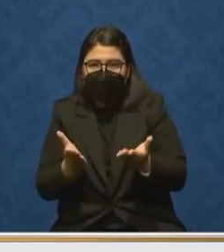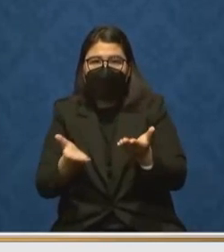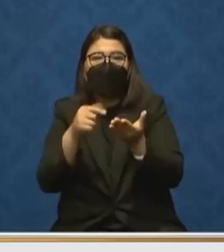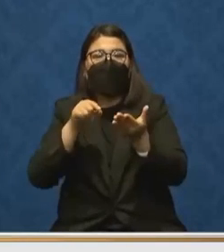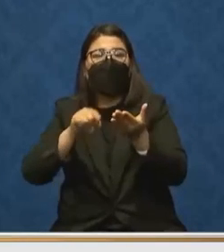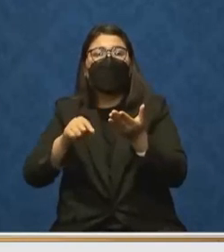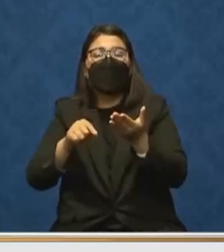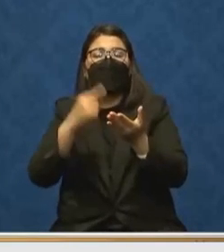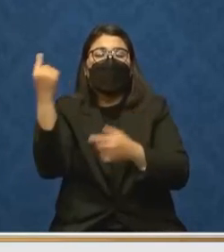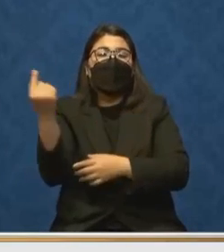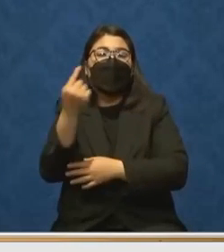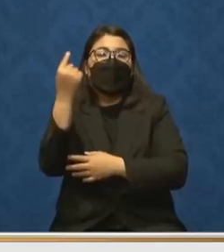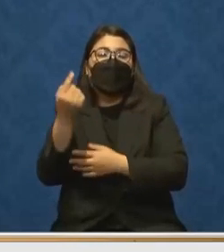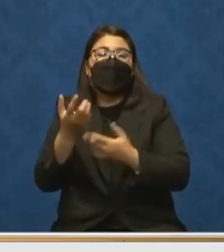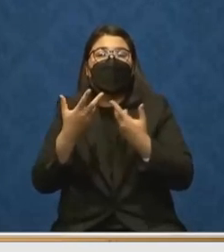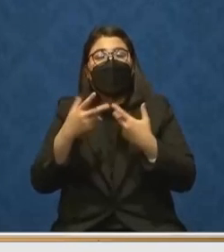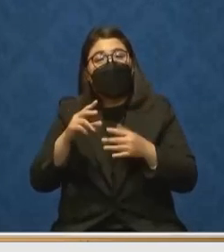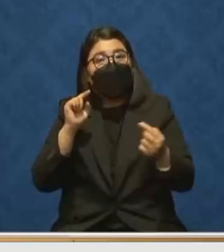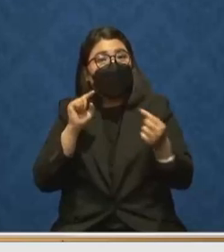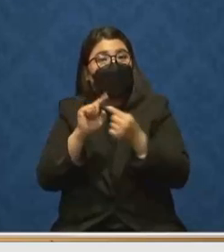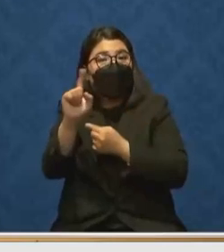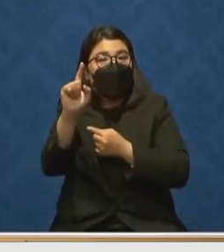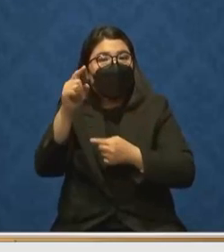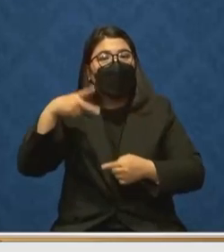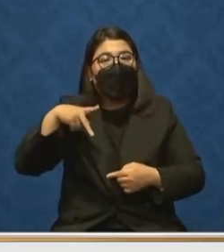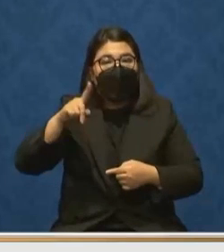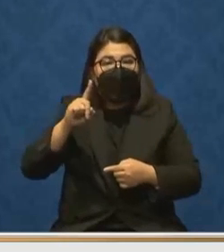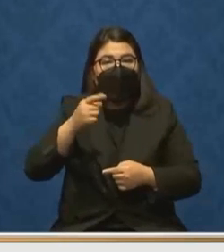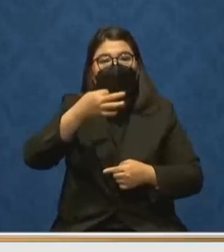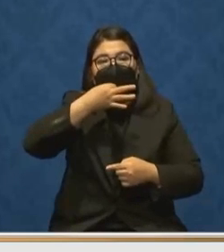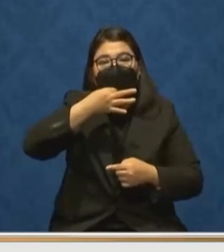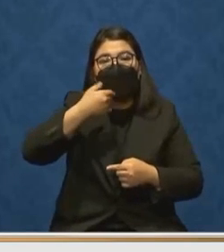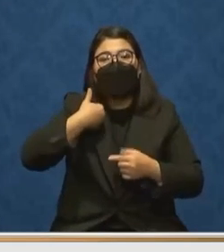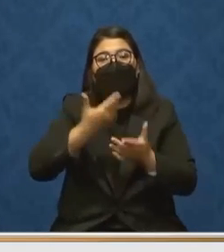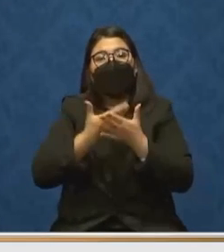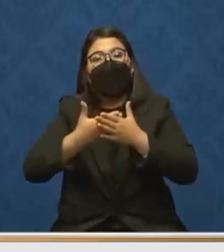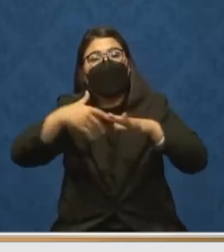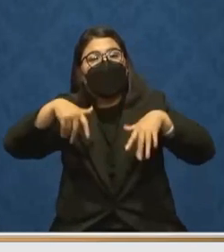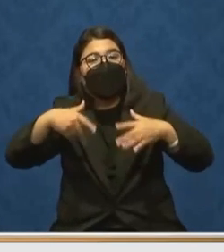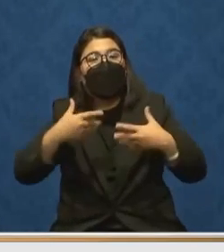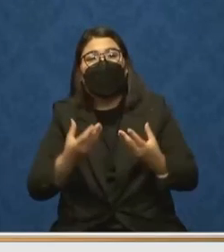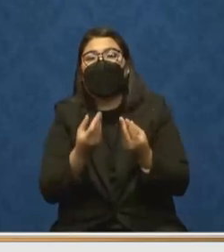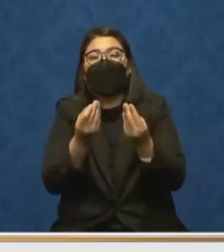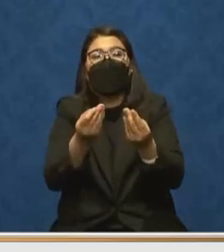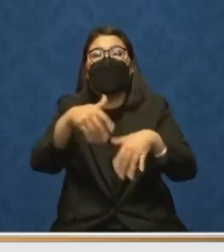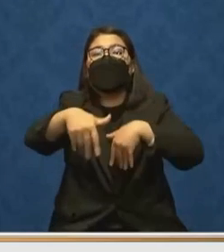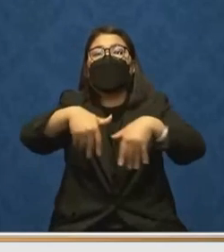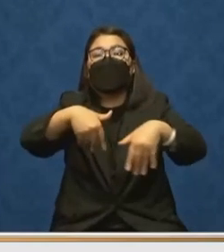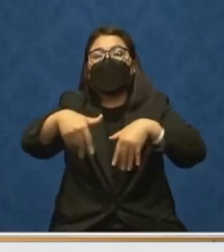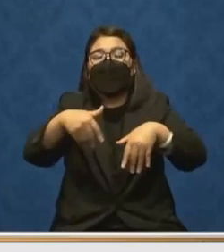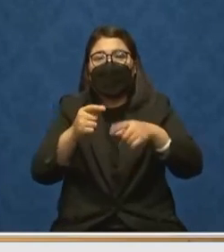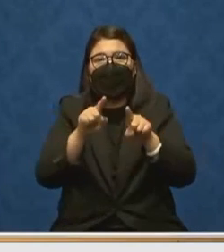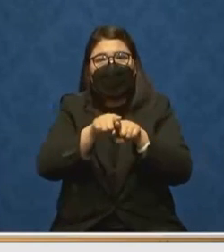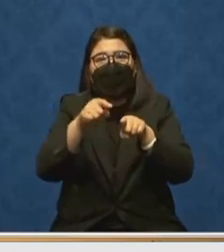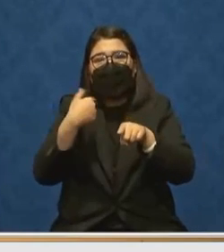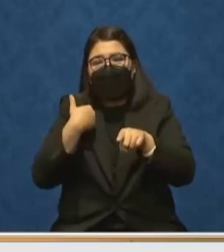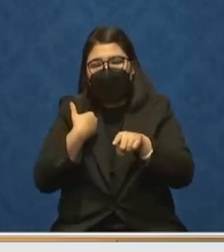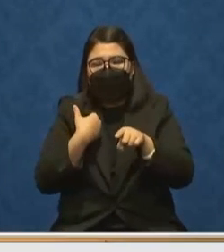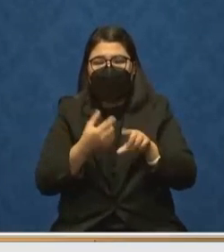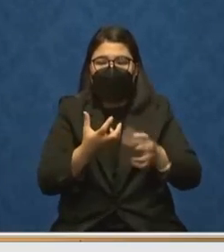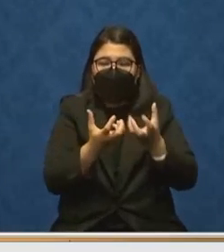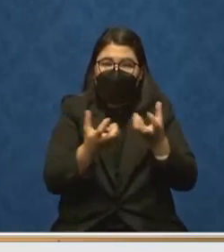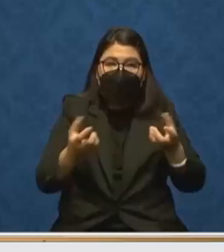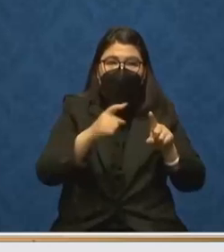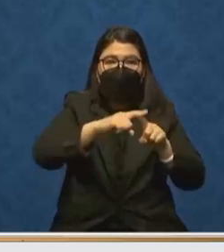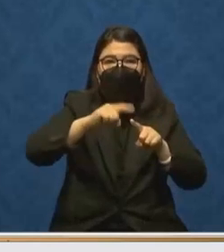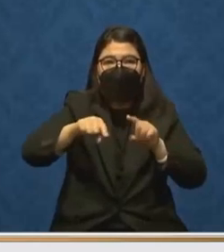นเพื่อให้เกิดประโยชน์ในการสร้างงานสร้างอาชีพและรายได้ให้กับคนในชุมชนพัฒนาสิ่งอำนวยความสะดวกและโครงสร้างพื้น